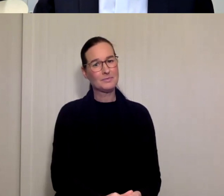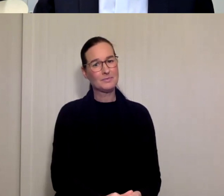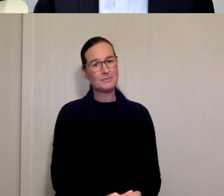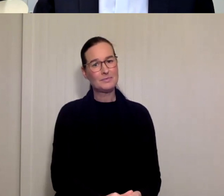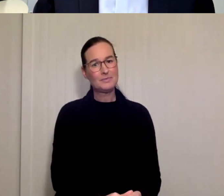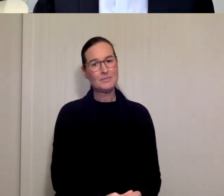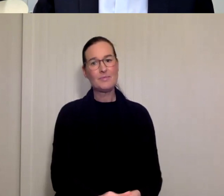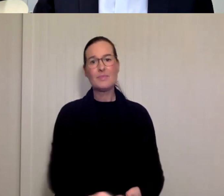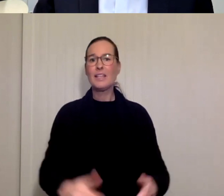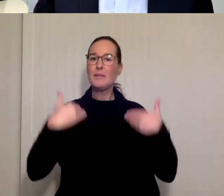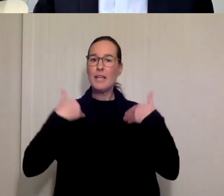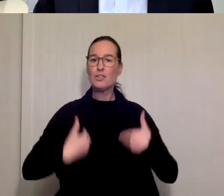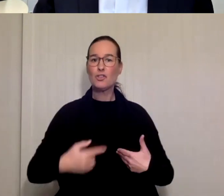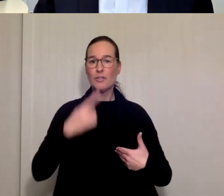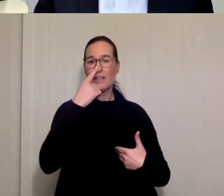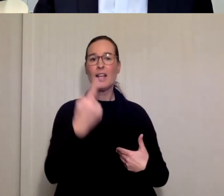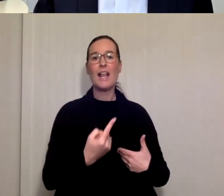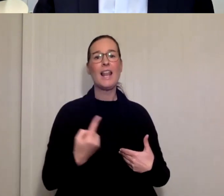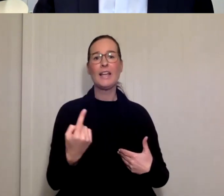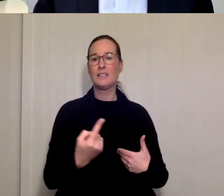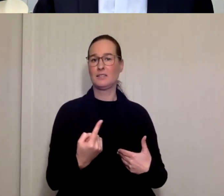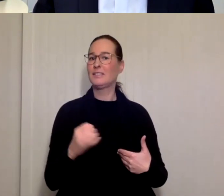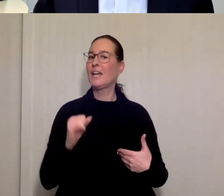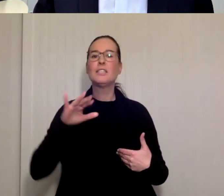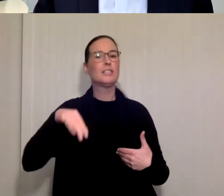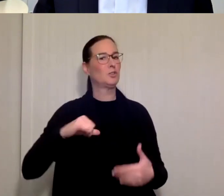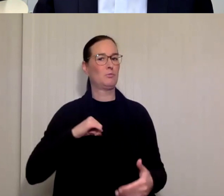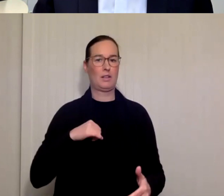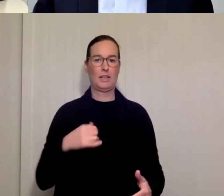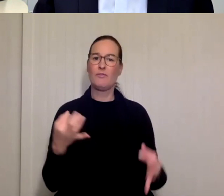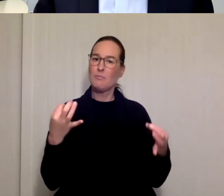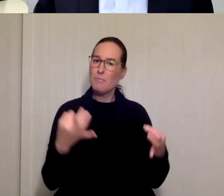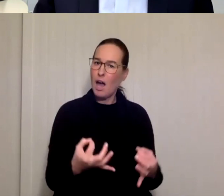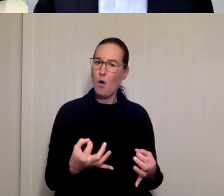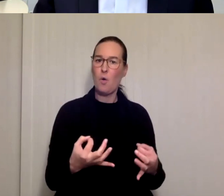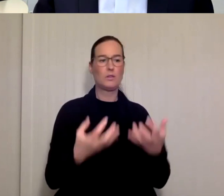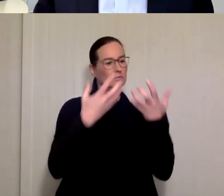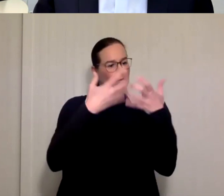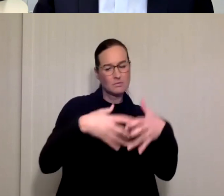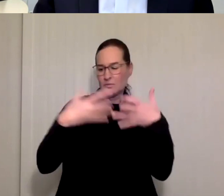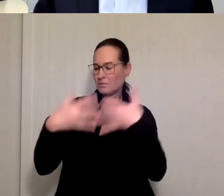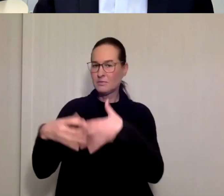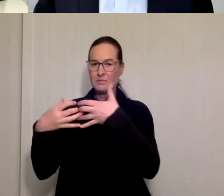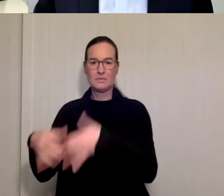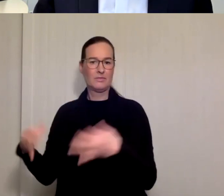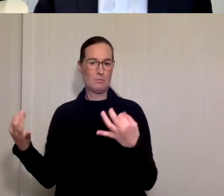nicht überlebensfähig, wenn er alleine lebt. Wir sind von Geburt an soziale